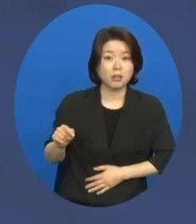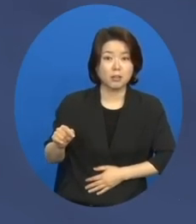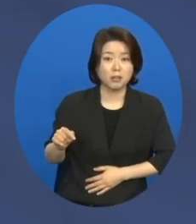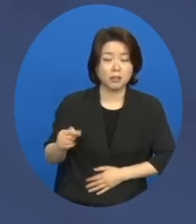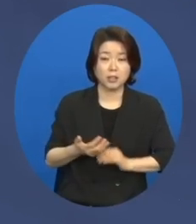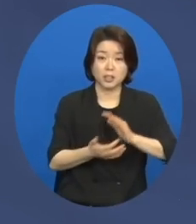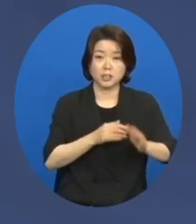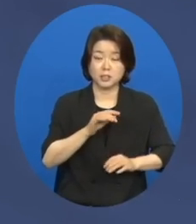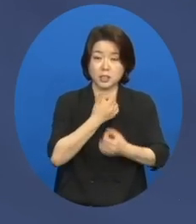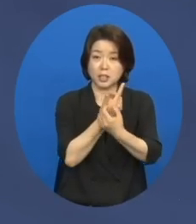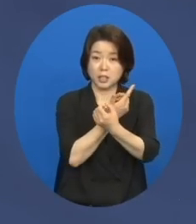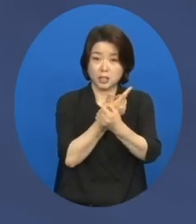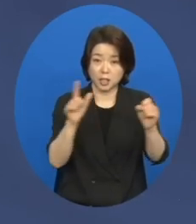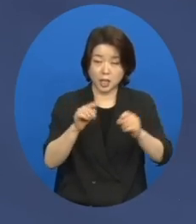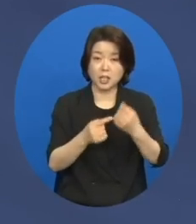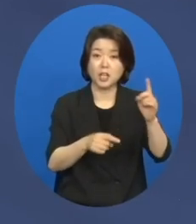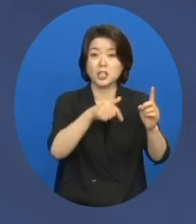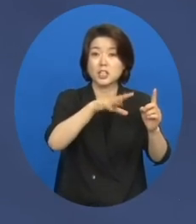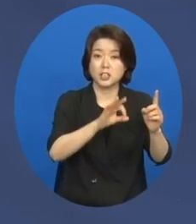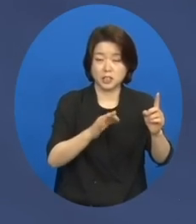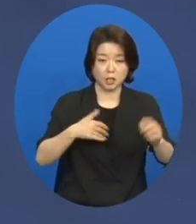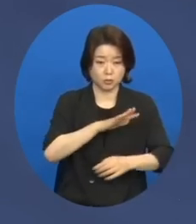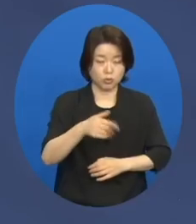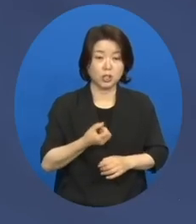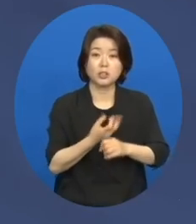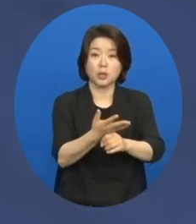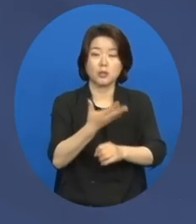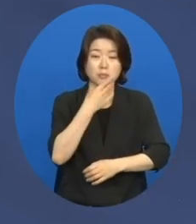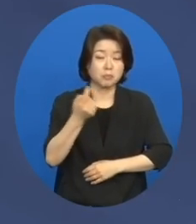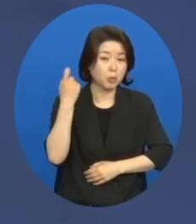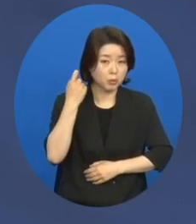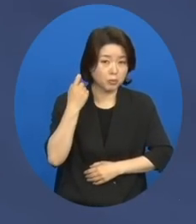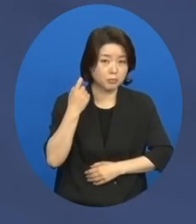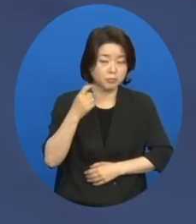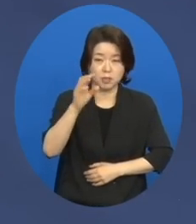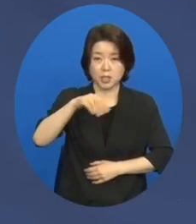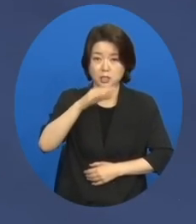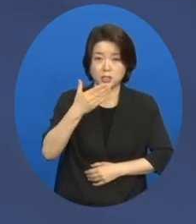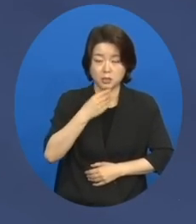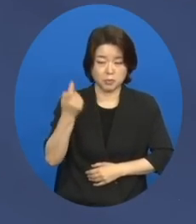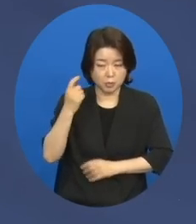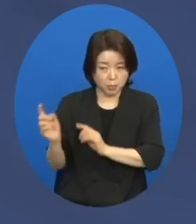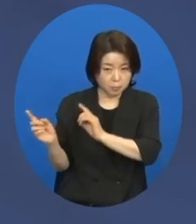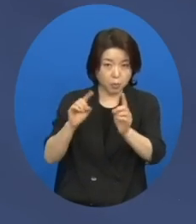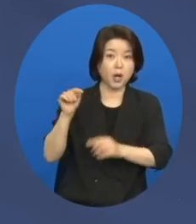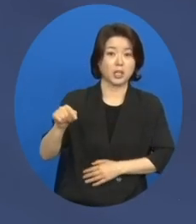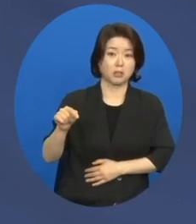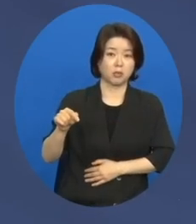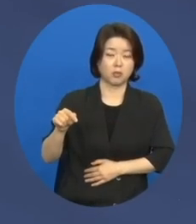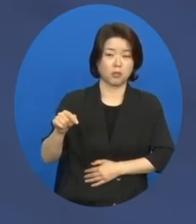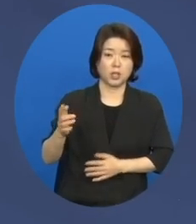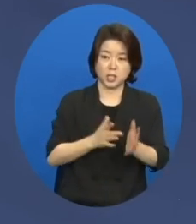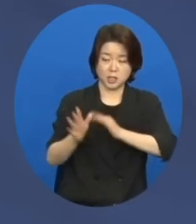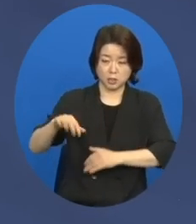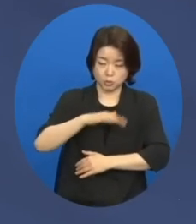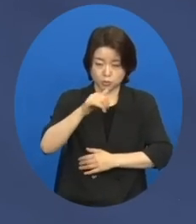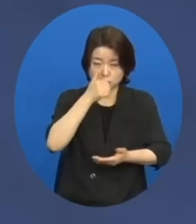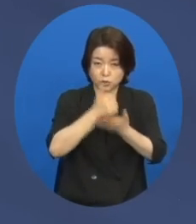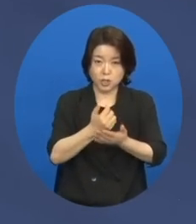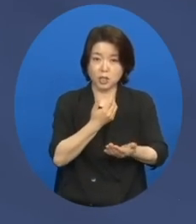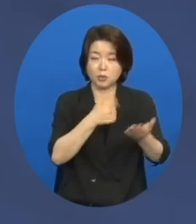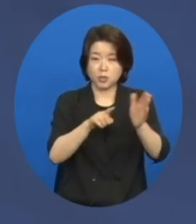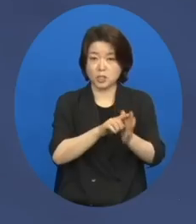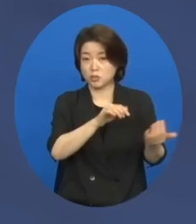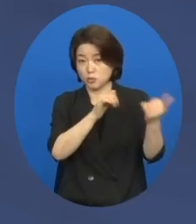앞서 갈라디아서 1장이 말한 거 우리가 너에게 전한 이 복음 바로 십자가 부활의 이 복음 예수가 우리 죄를 위하여